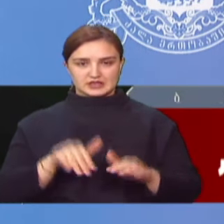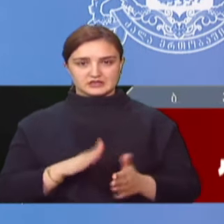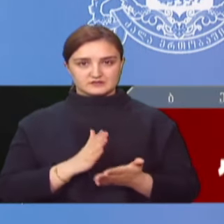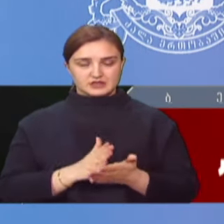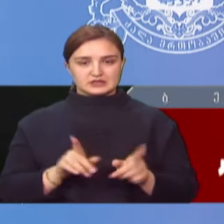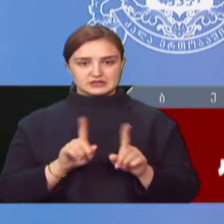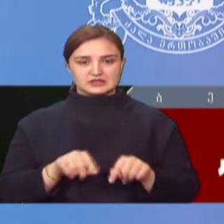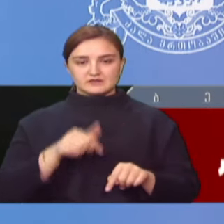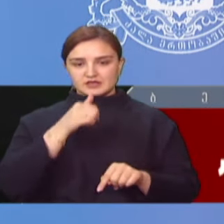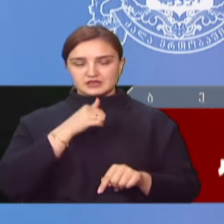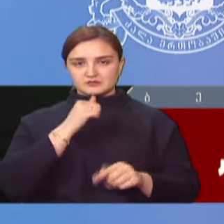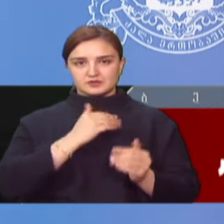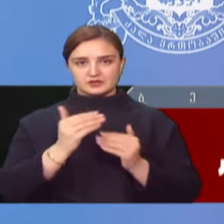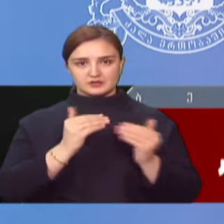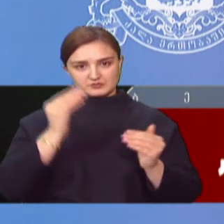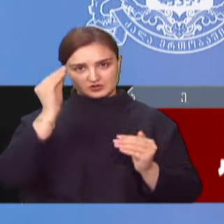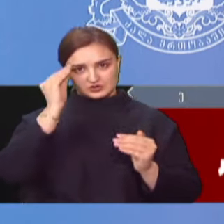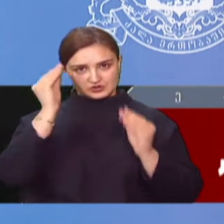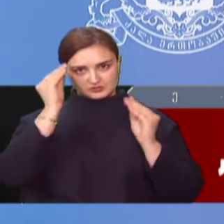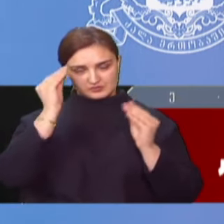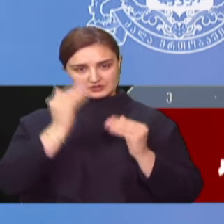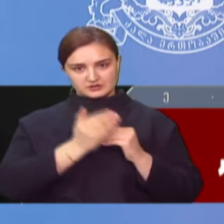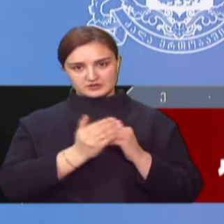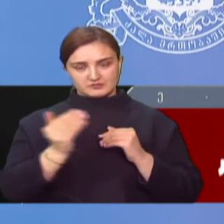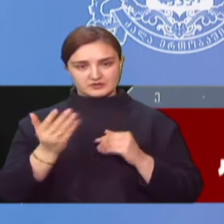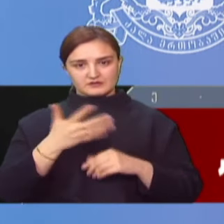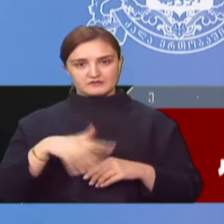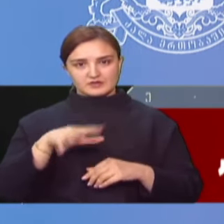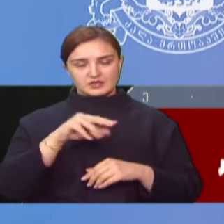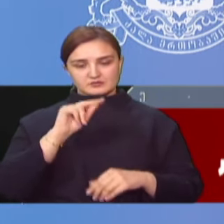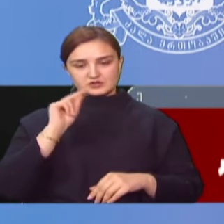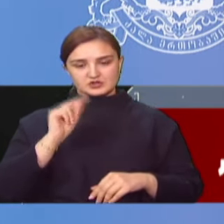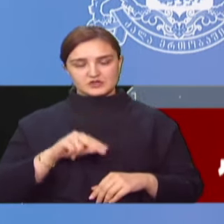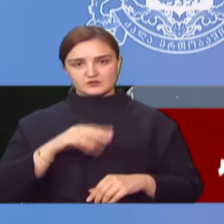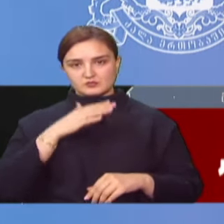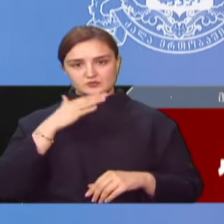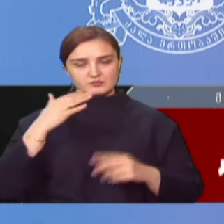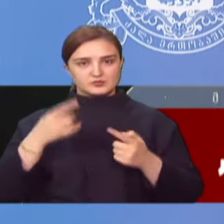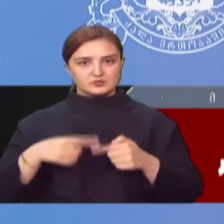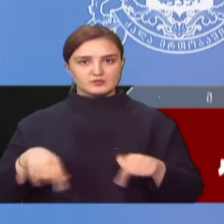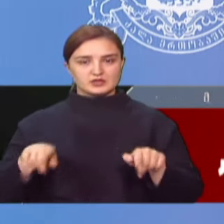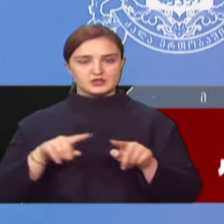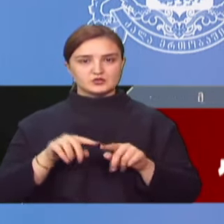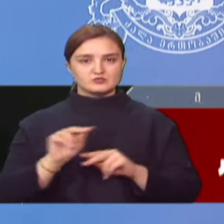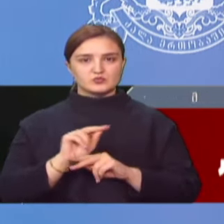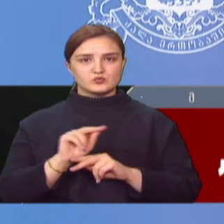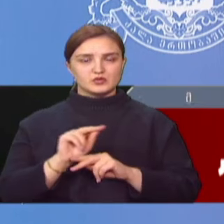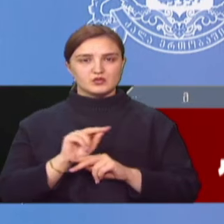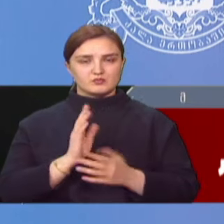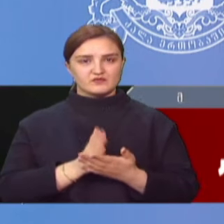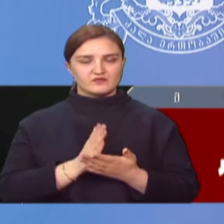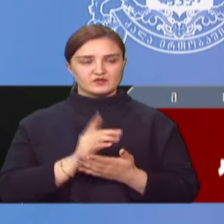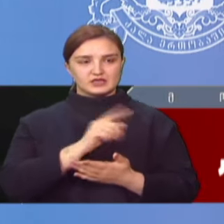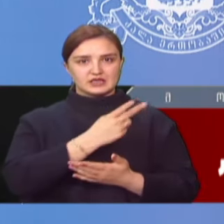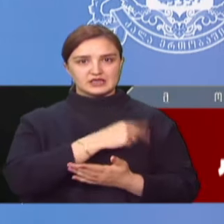ასევე ექსპერტების შეფასებით, ყველა ის მსჯავრდებული, იმ მსჯავრდებულების უმრავლესობა, რომლებიც მკურნალობას გადიან